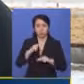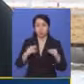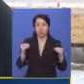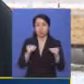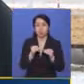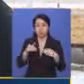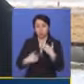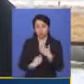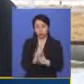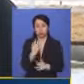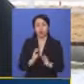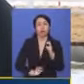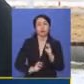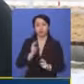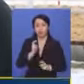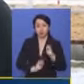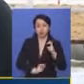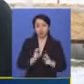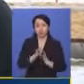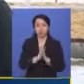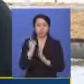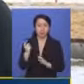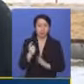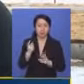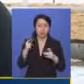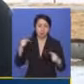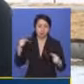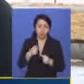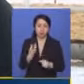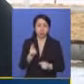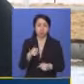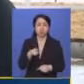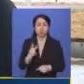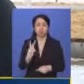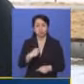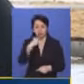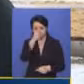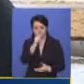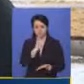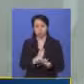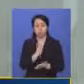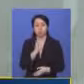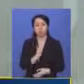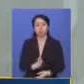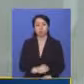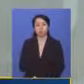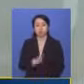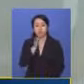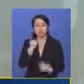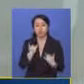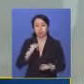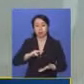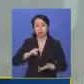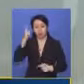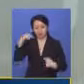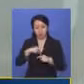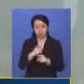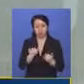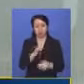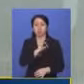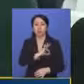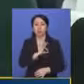10 новых ферм. Соответствующие средства в бюджете 2021 года, они уже предусмотрены. Современные технологии сейчас внедряют